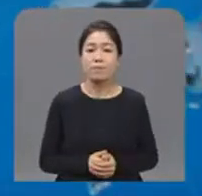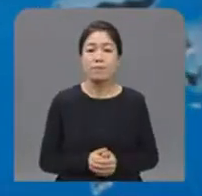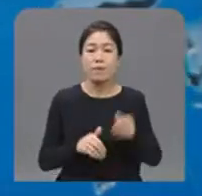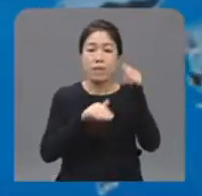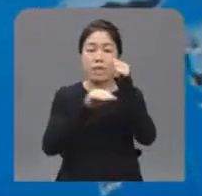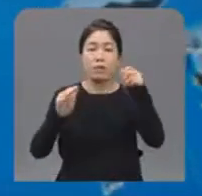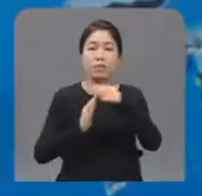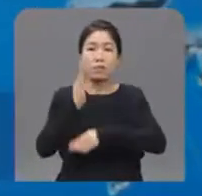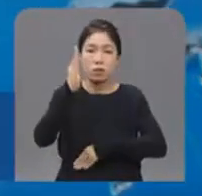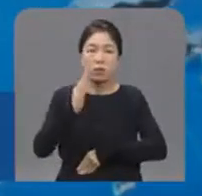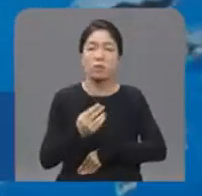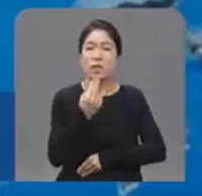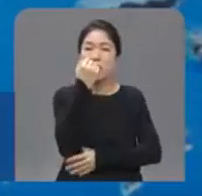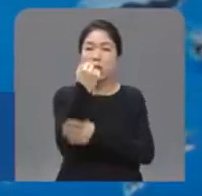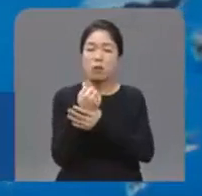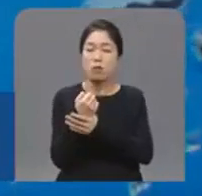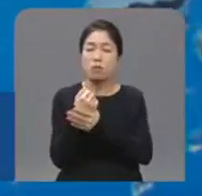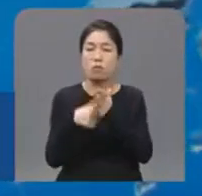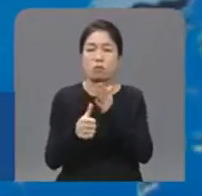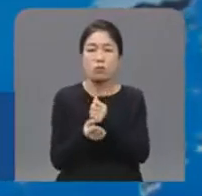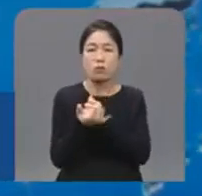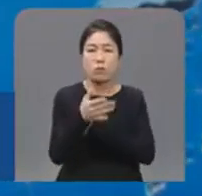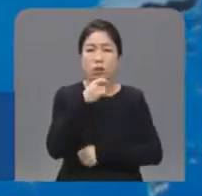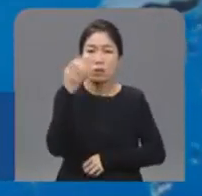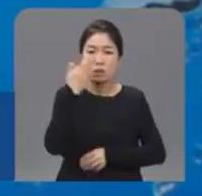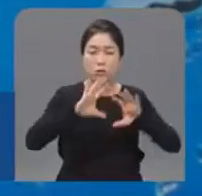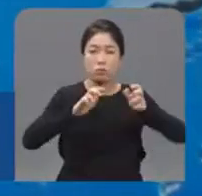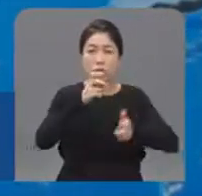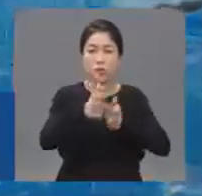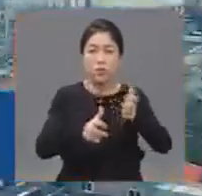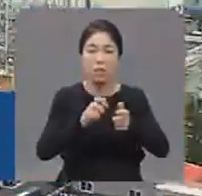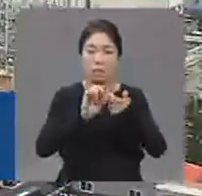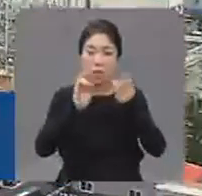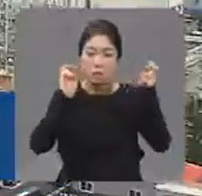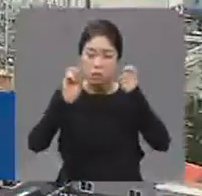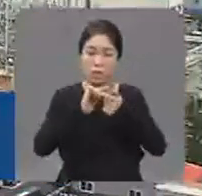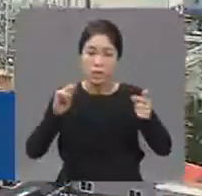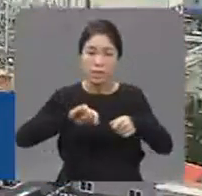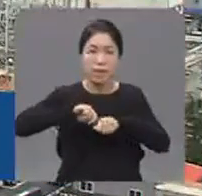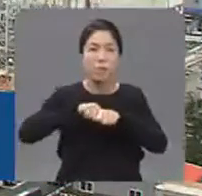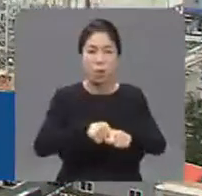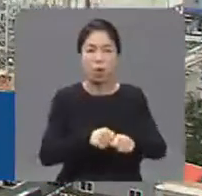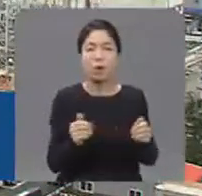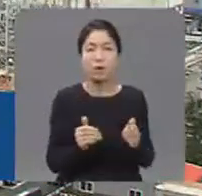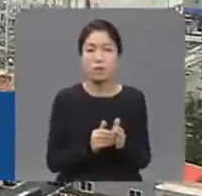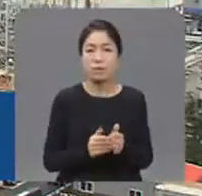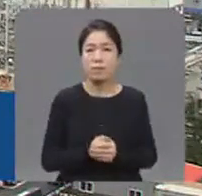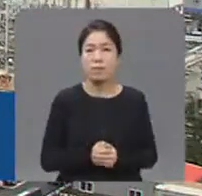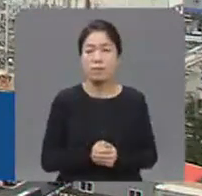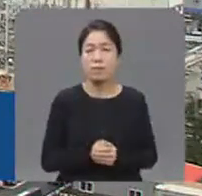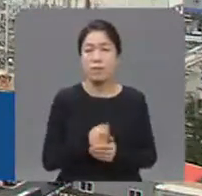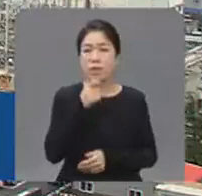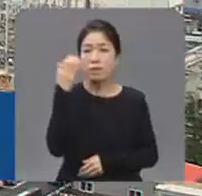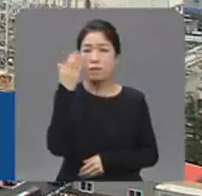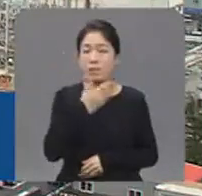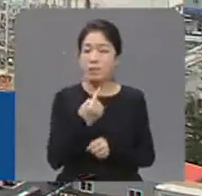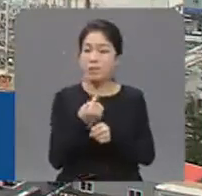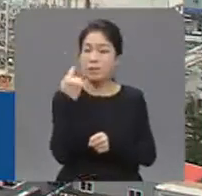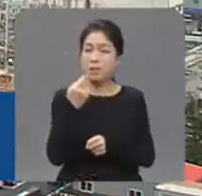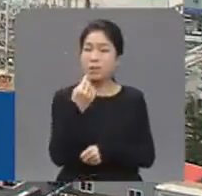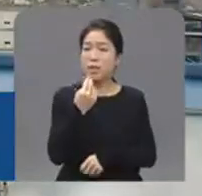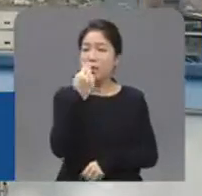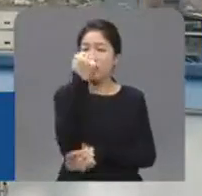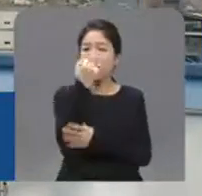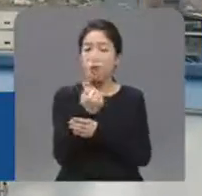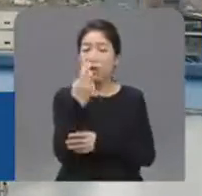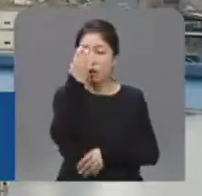기준치가 넘는 대기 오염물질을 배출한 여수 국가산단 업체들이 행정처분을 받았습니다. 여수시는 지난해 대기